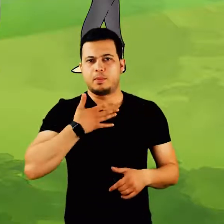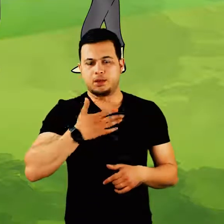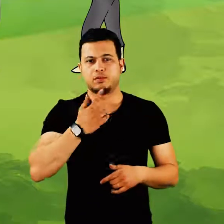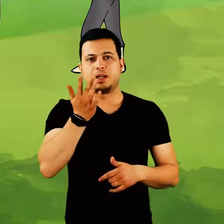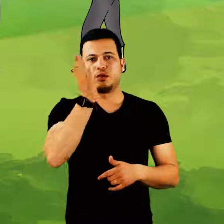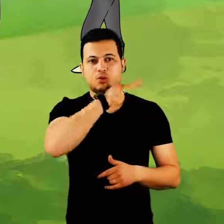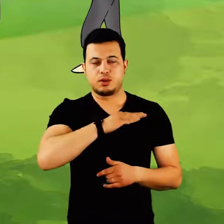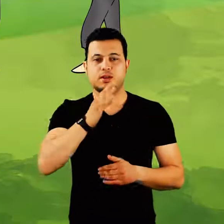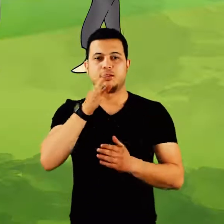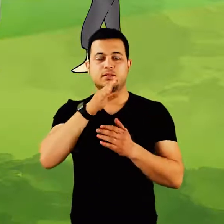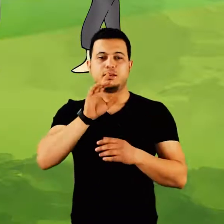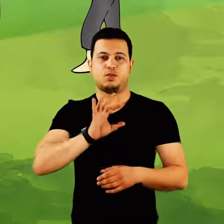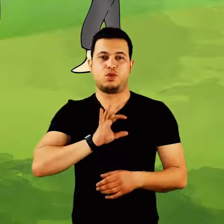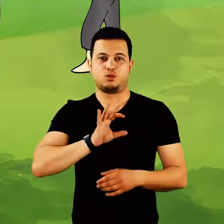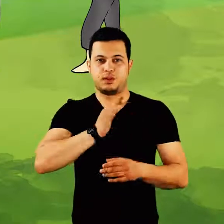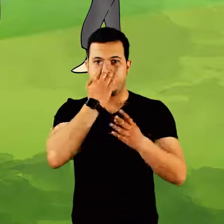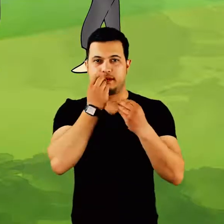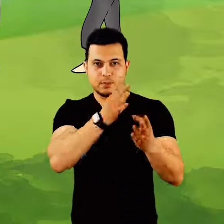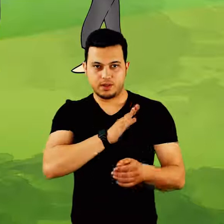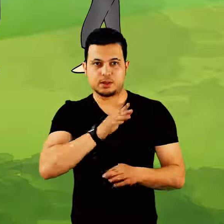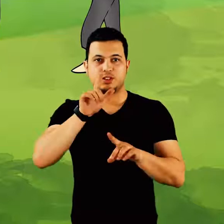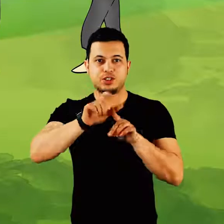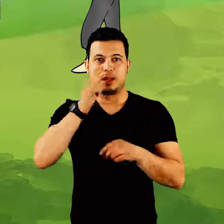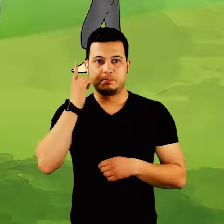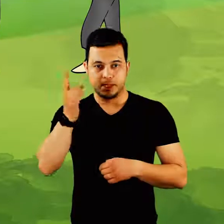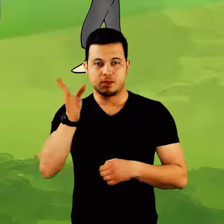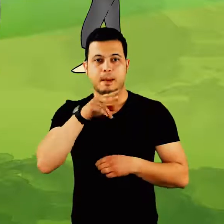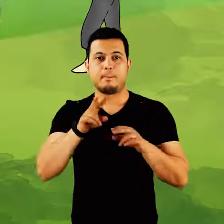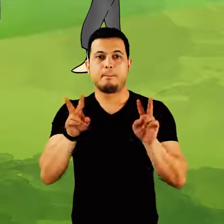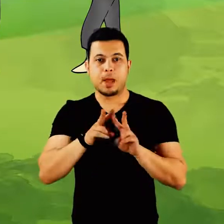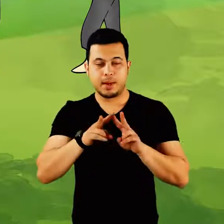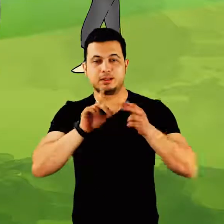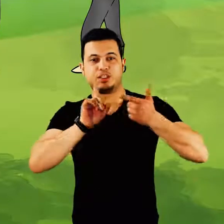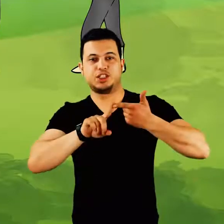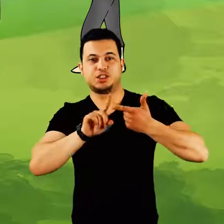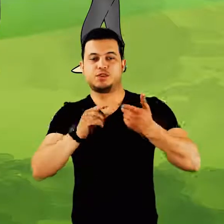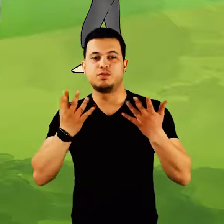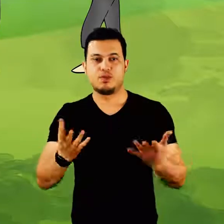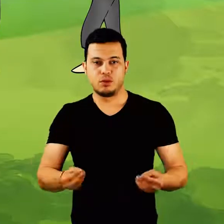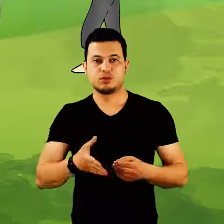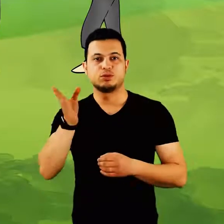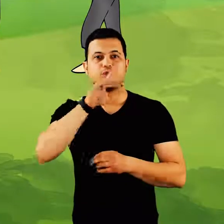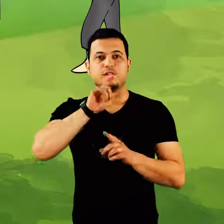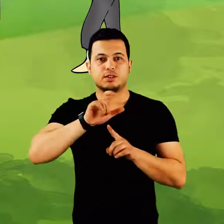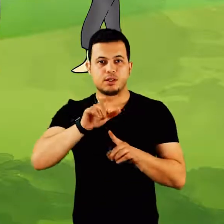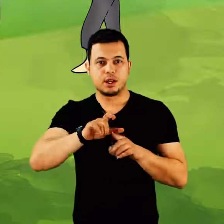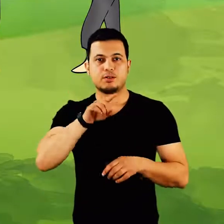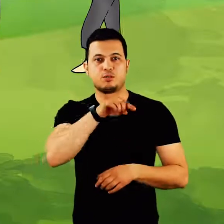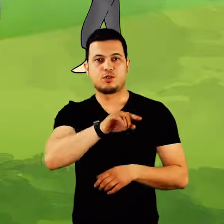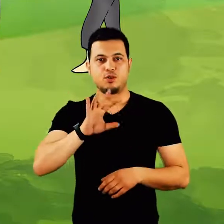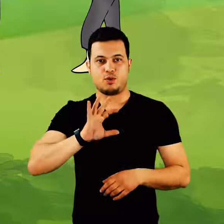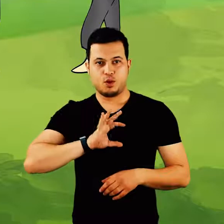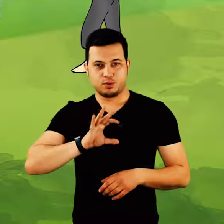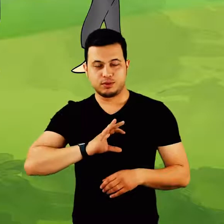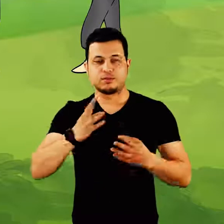sonra ödüller verildi. Çınar birinci, Mehmet ise ikinci oldu. Çınar ödülünü büyük bir